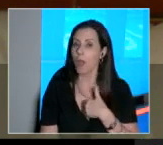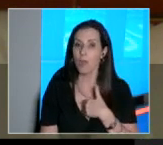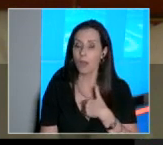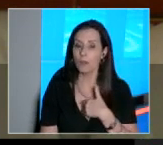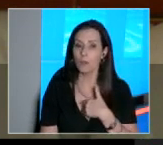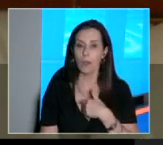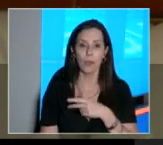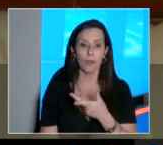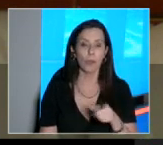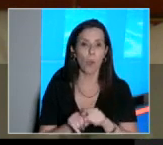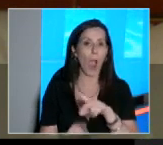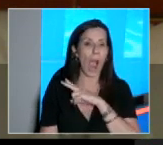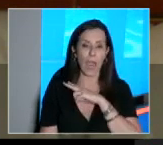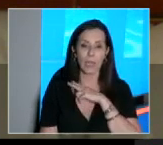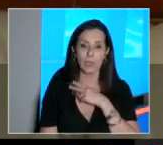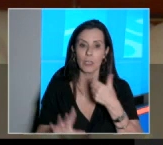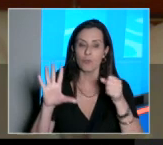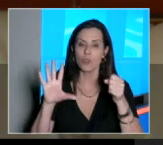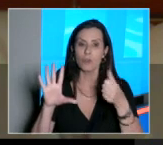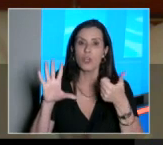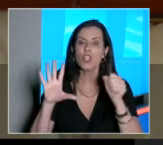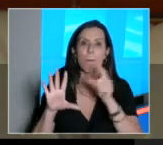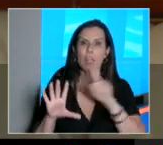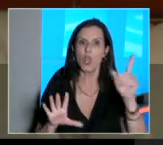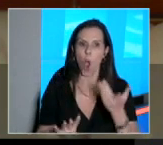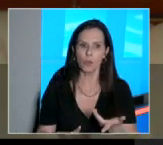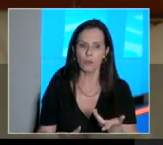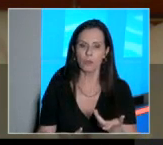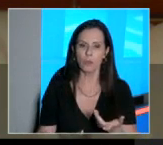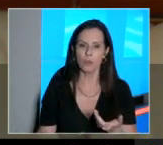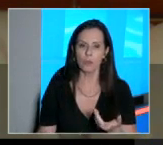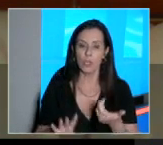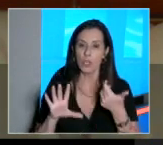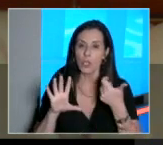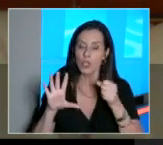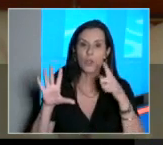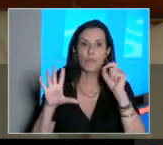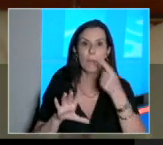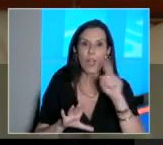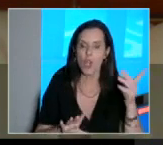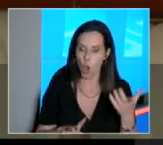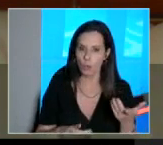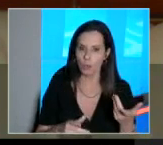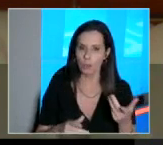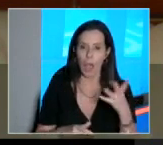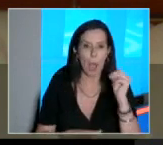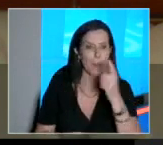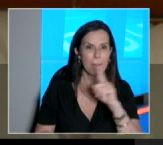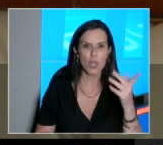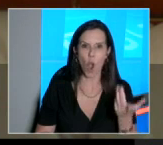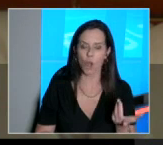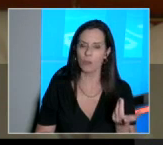גודל של אנגליה ומדינות עם 60 מיליון איש, 60-70 מיליון איש, תלוי במדינה, 40 מיליון